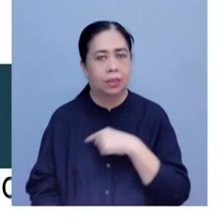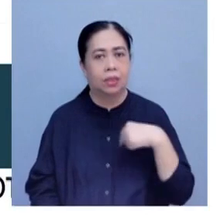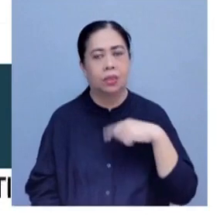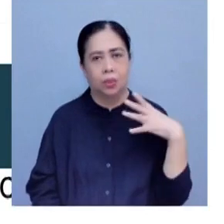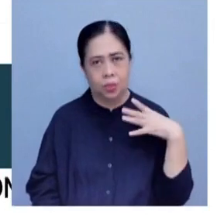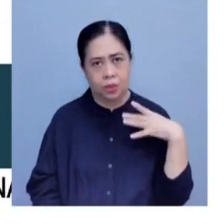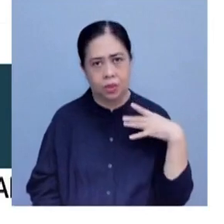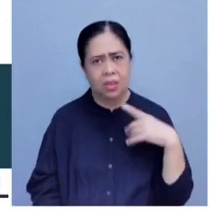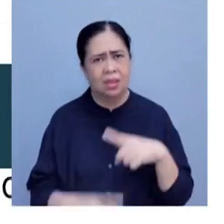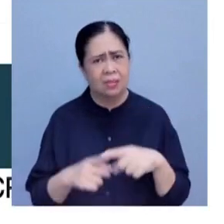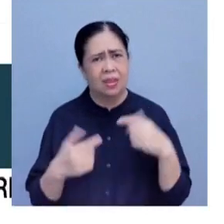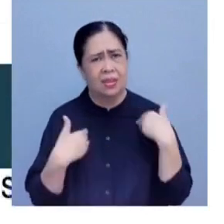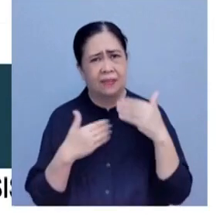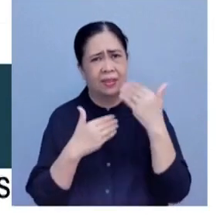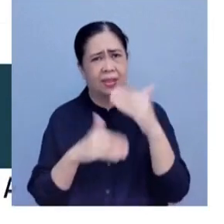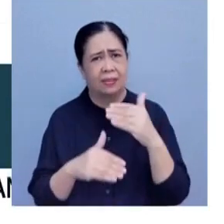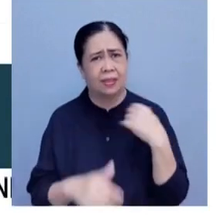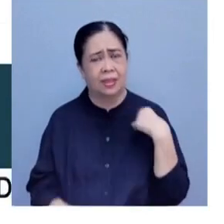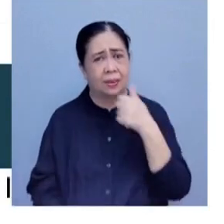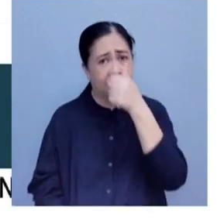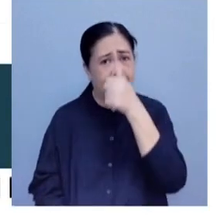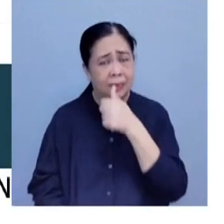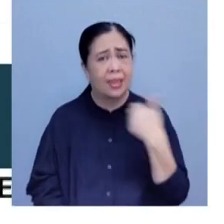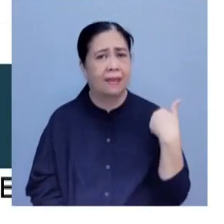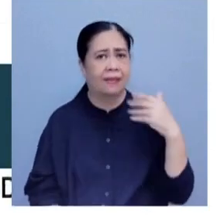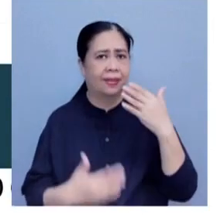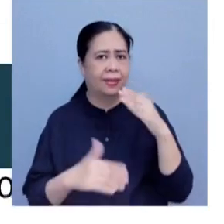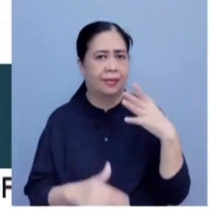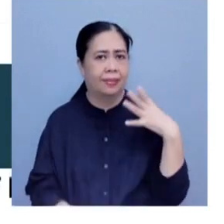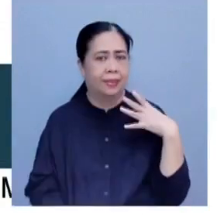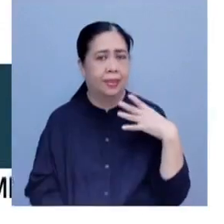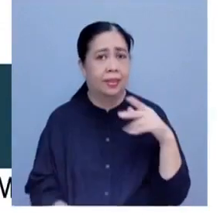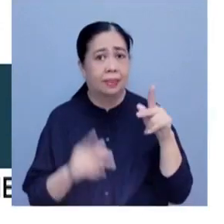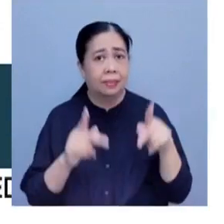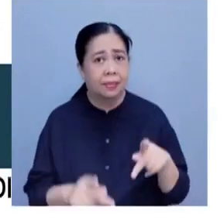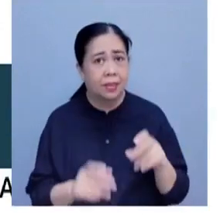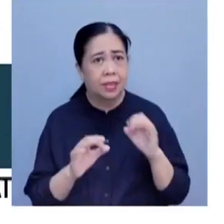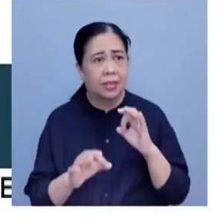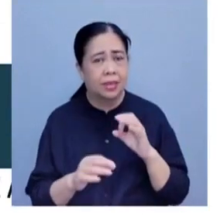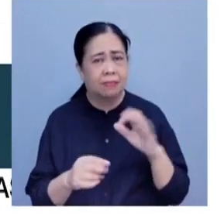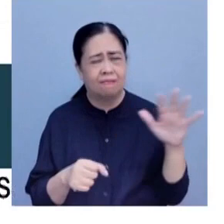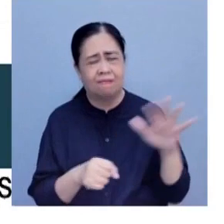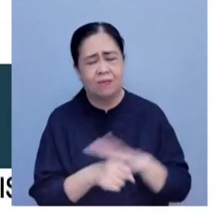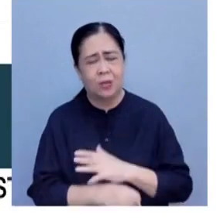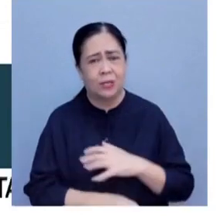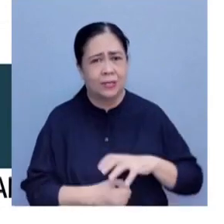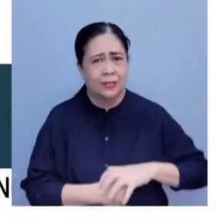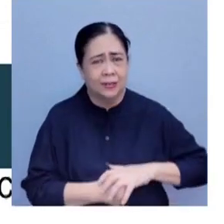But meron ding hangganan ito sapagkat ang tao kapag napupuno nga ay